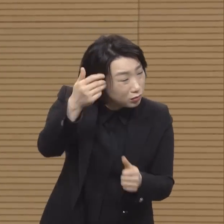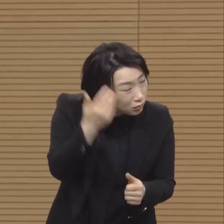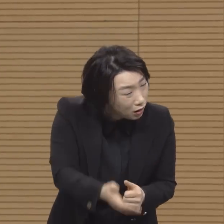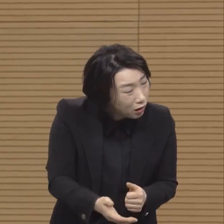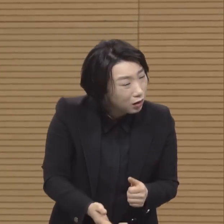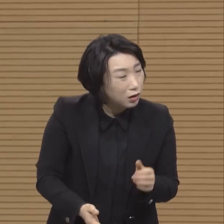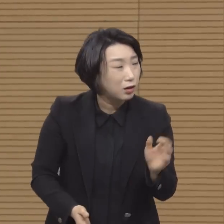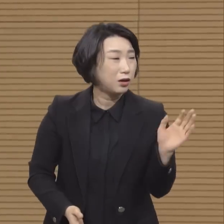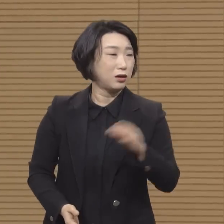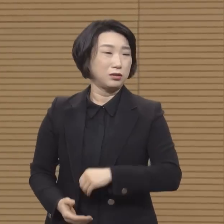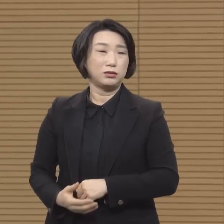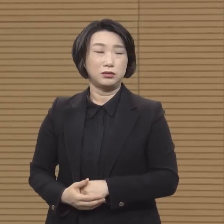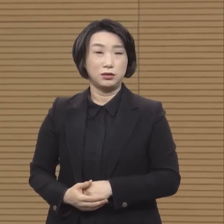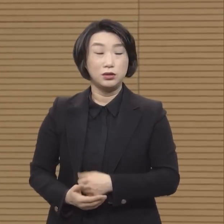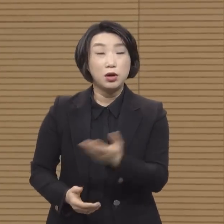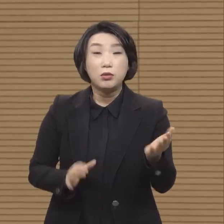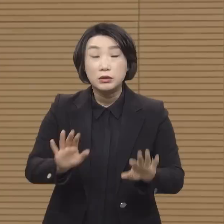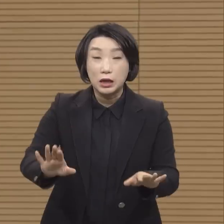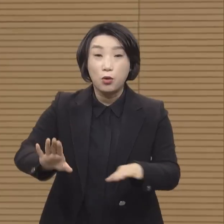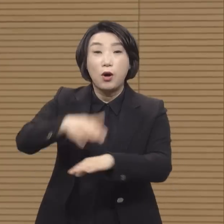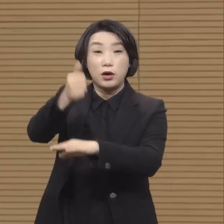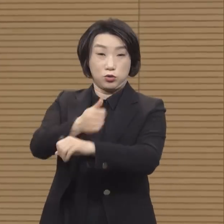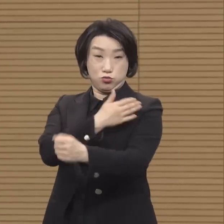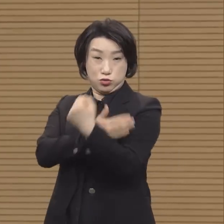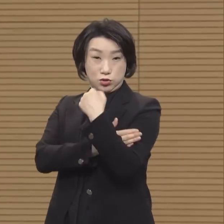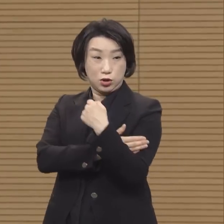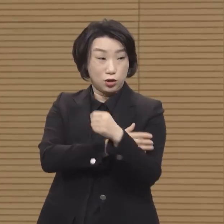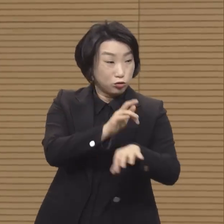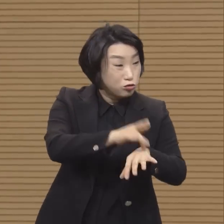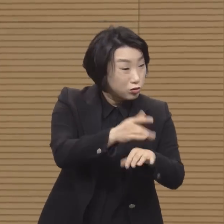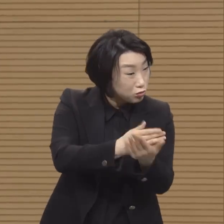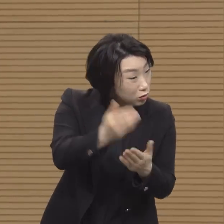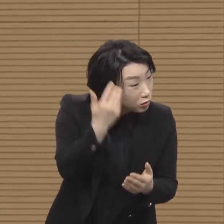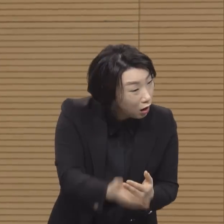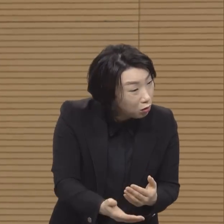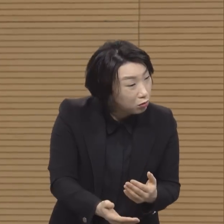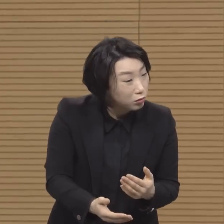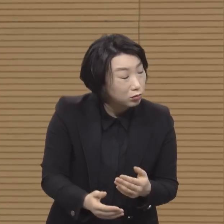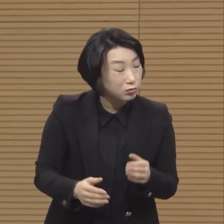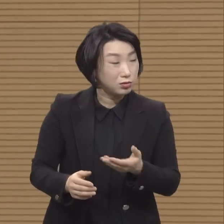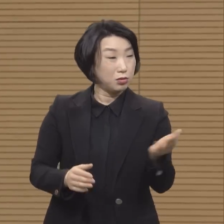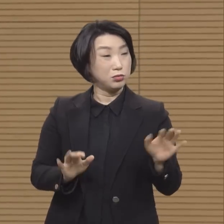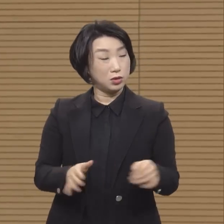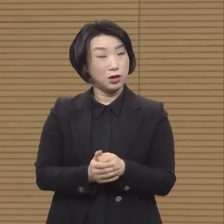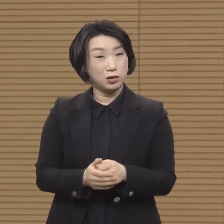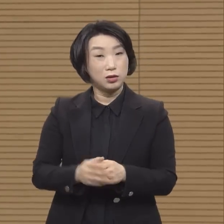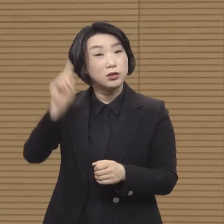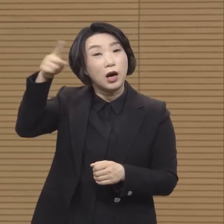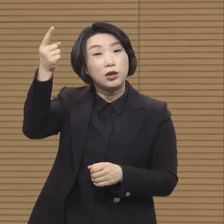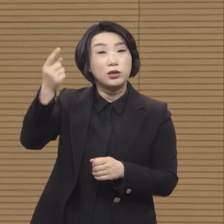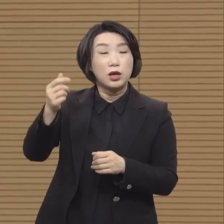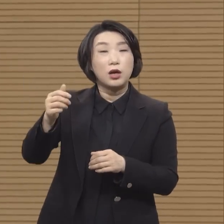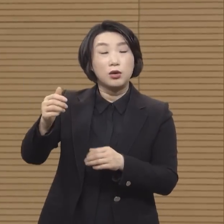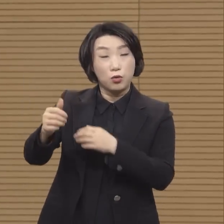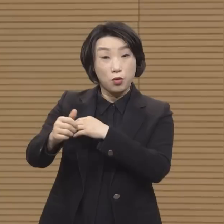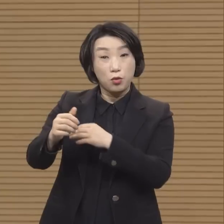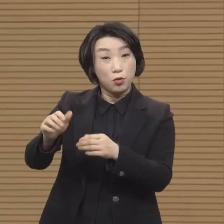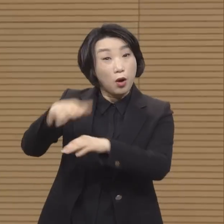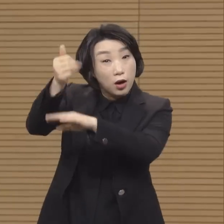귀신이 왕의 권세로 귀신 쫓는 거 봤어? 다윗의 왕의 권세로 귀신 쫓는 거